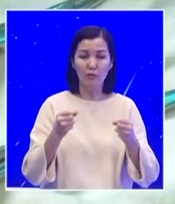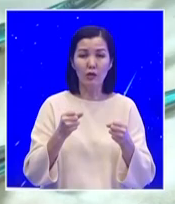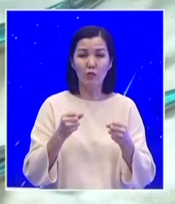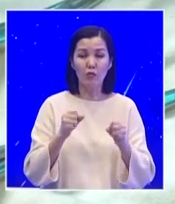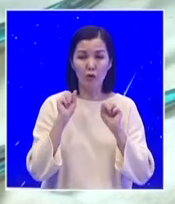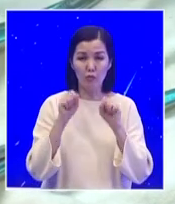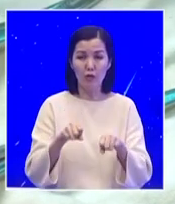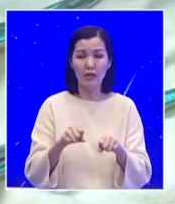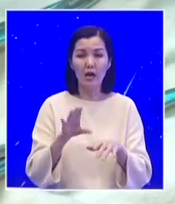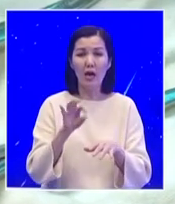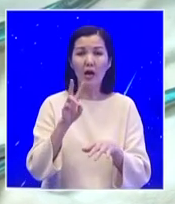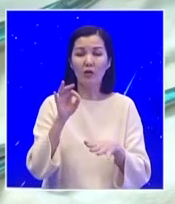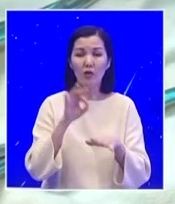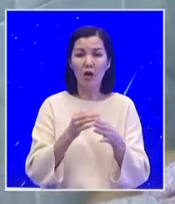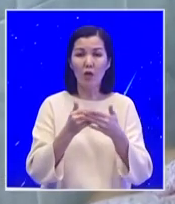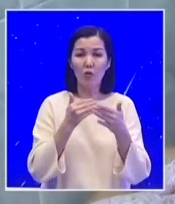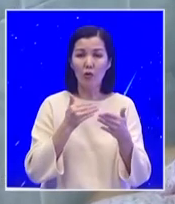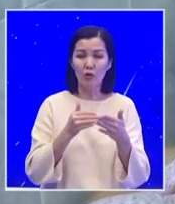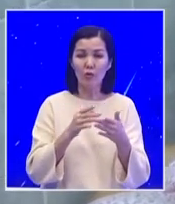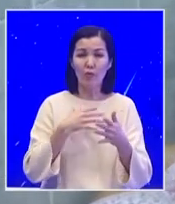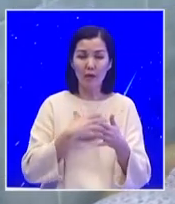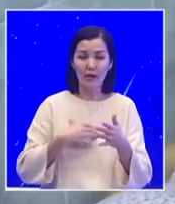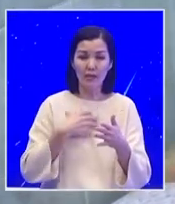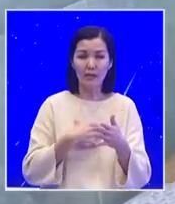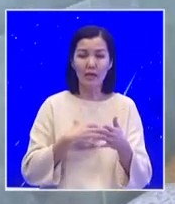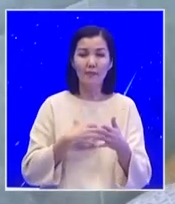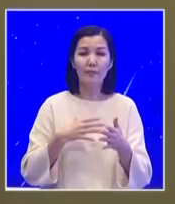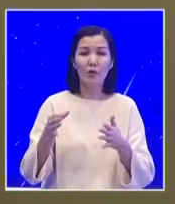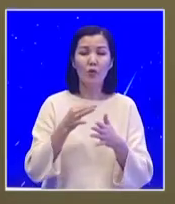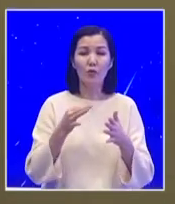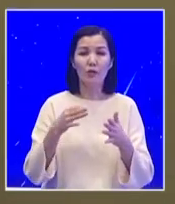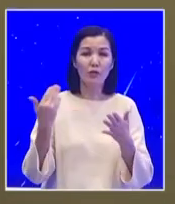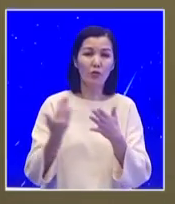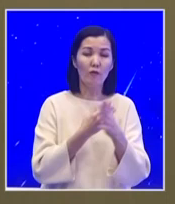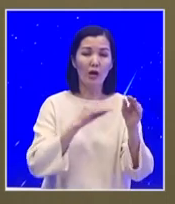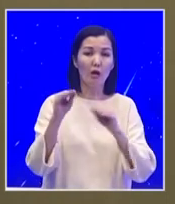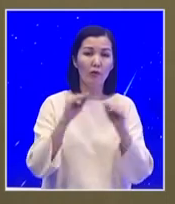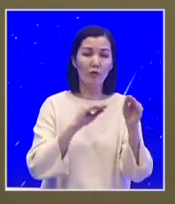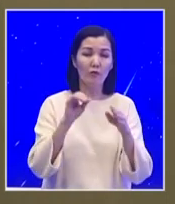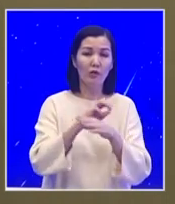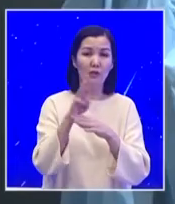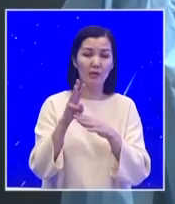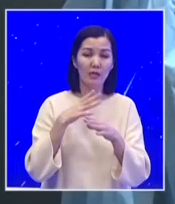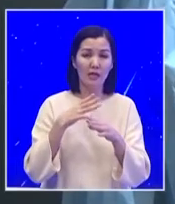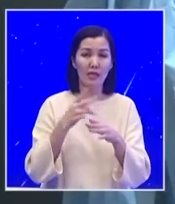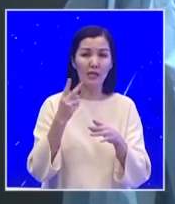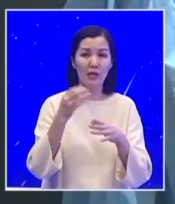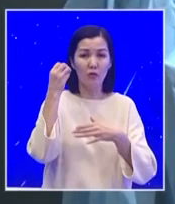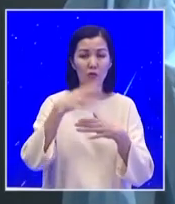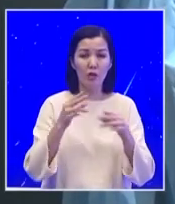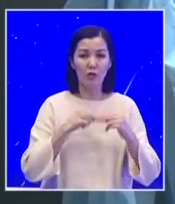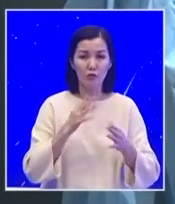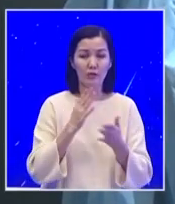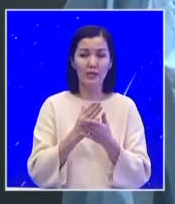сыйлайды. Яғни онкологиялық аурудың алдын алу маңызды. Осы ретте облыста заманауи медициналық құрылғылармен жабдықталған екі орталық жұмыс